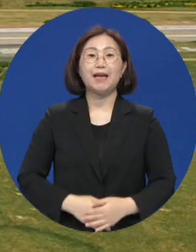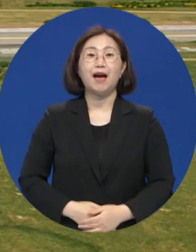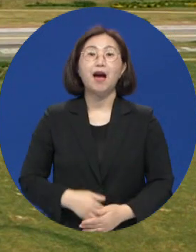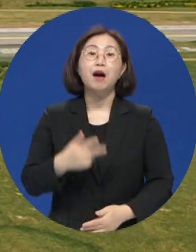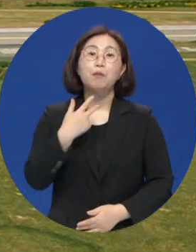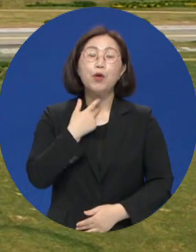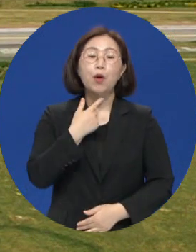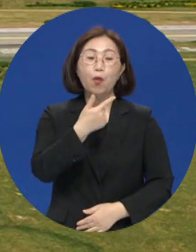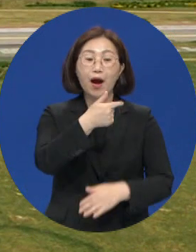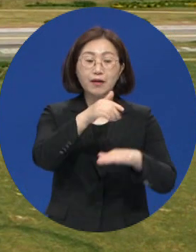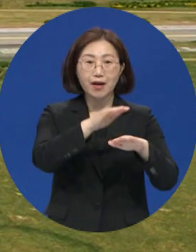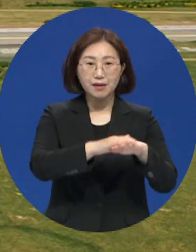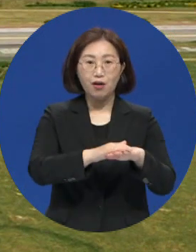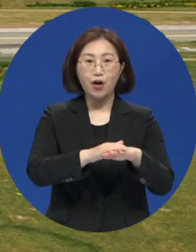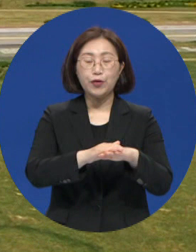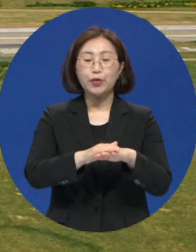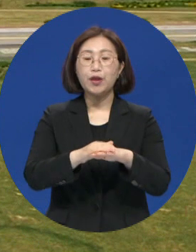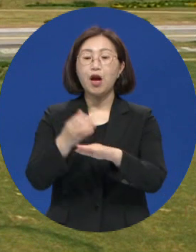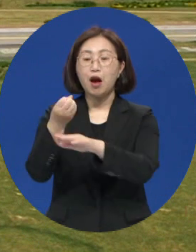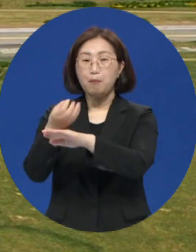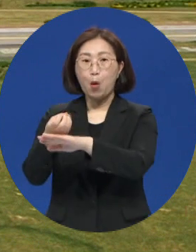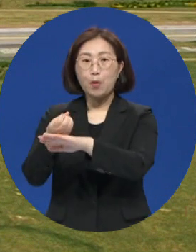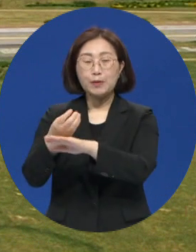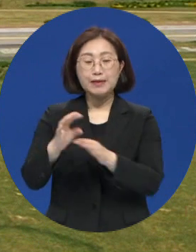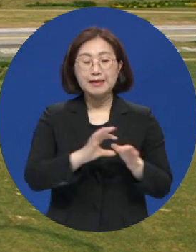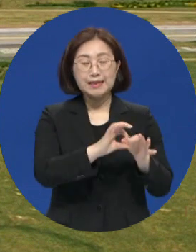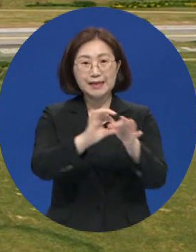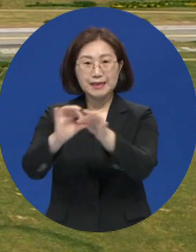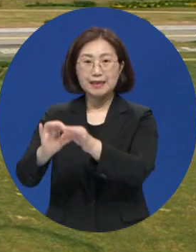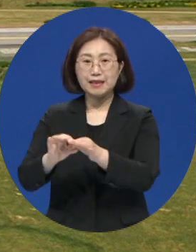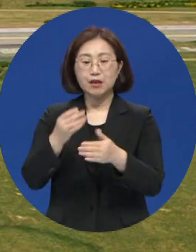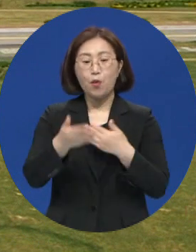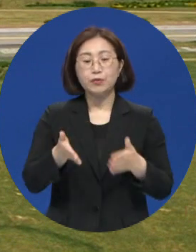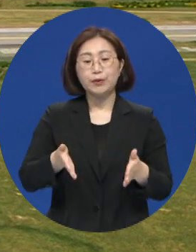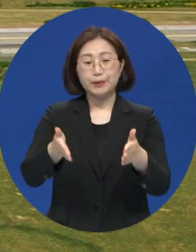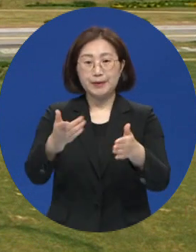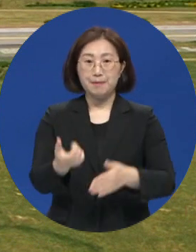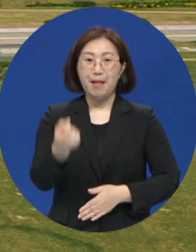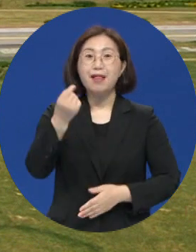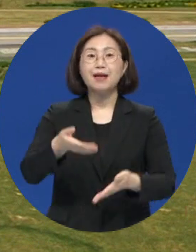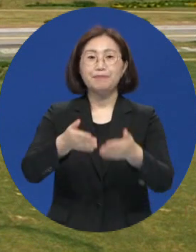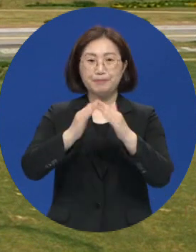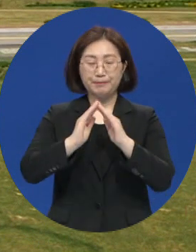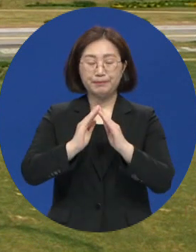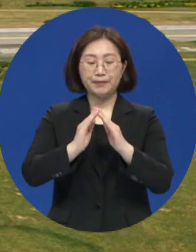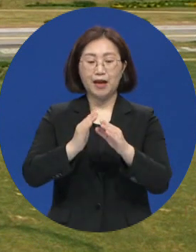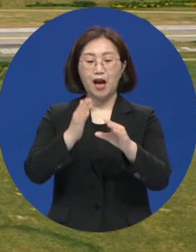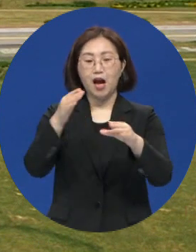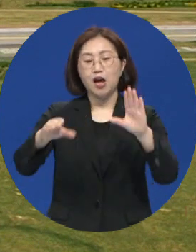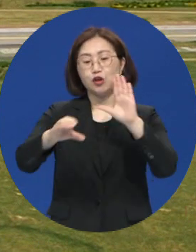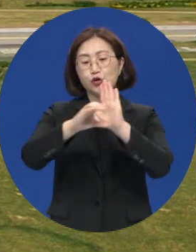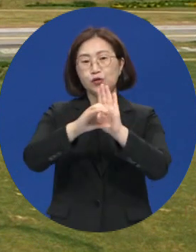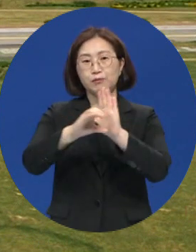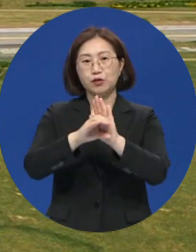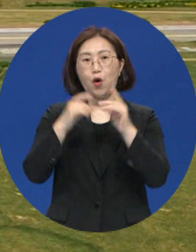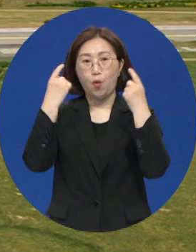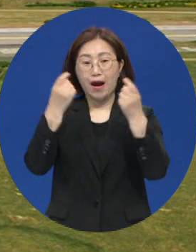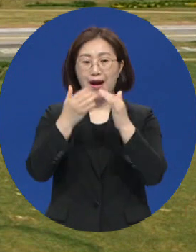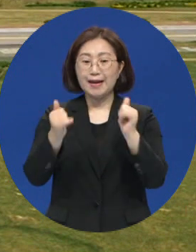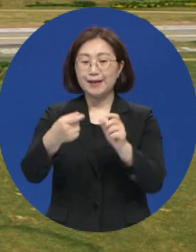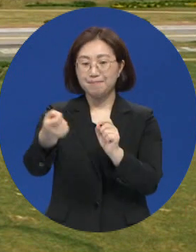보령 과 대전 그리고 보온을 잇는 고속도로를 조기에 건설하여 중부권 관광객들의